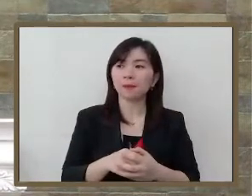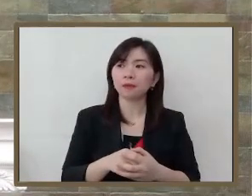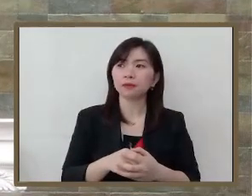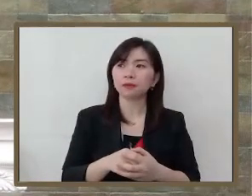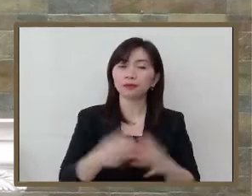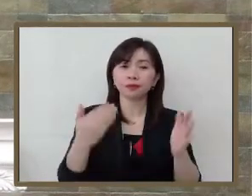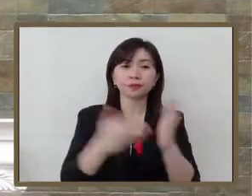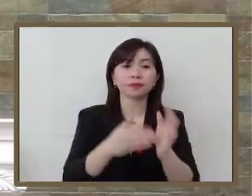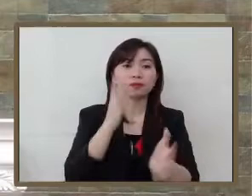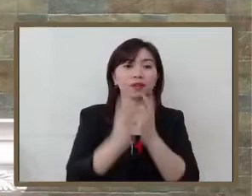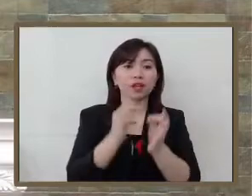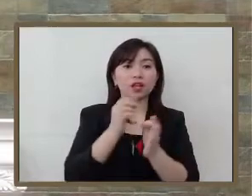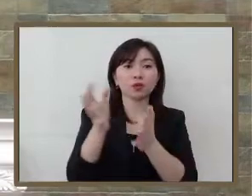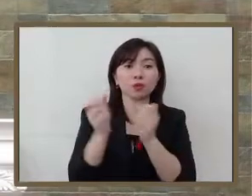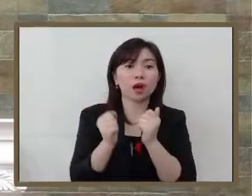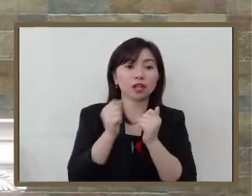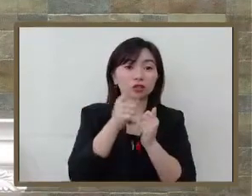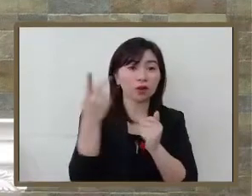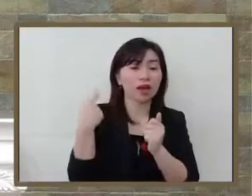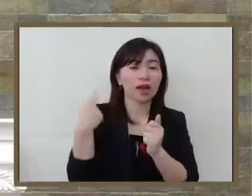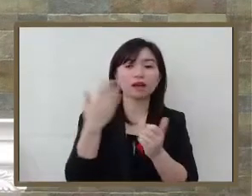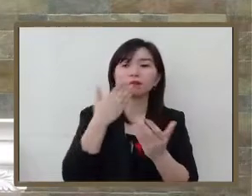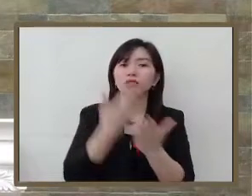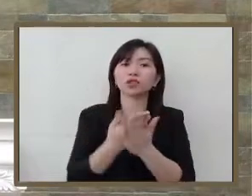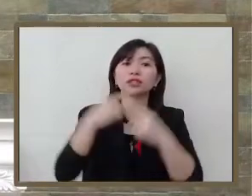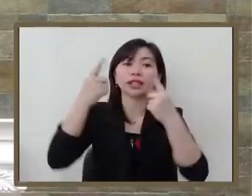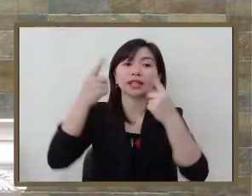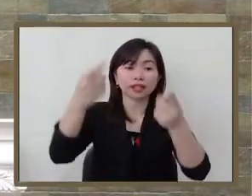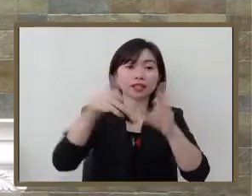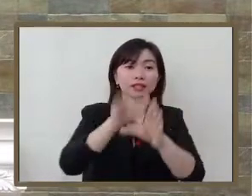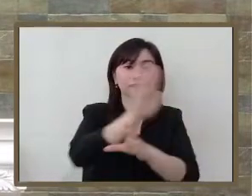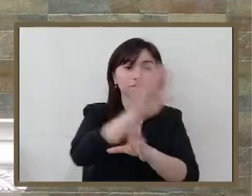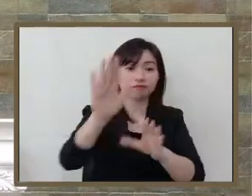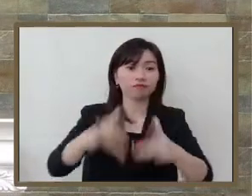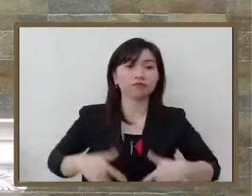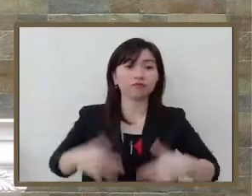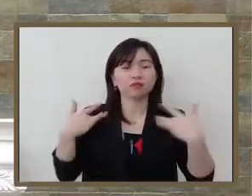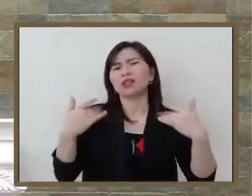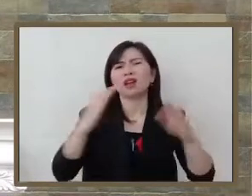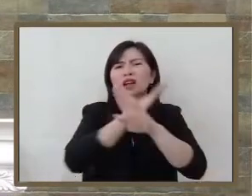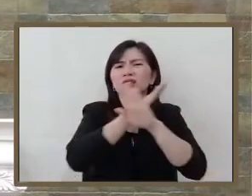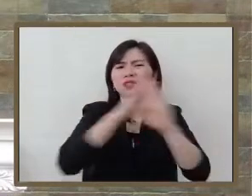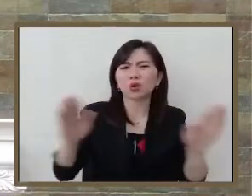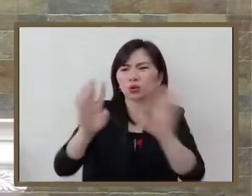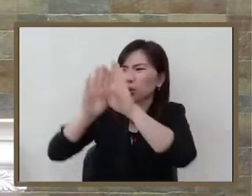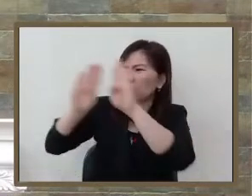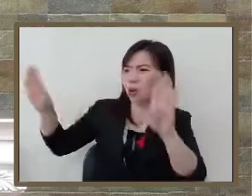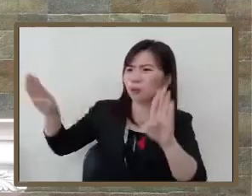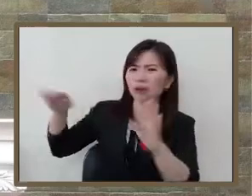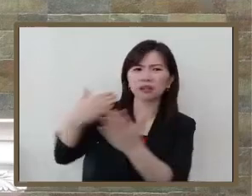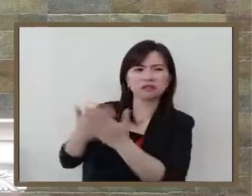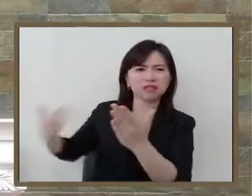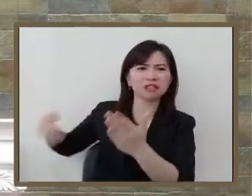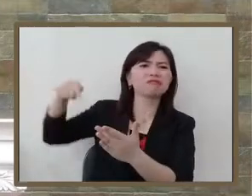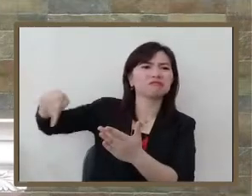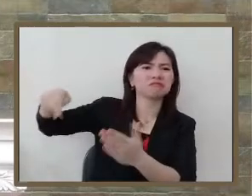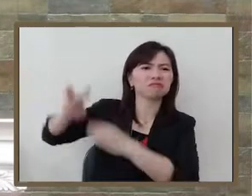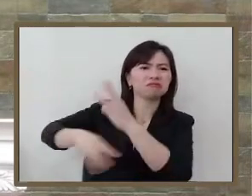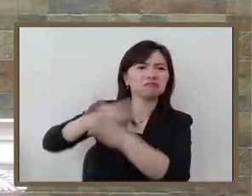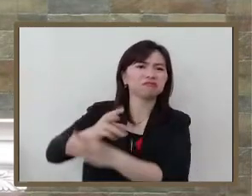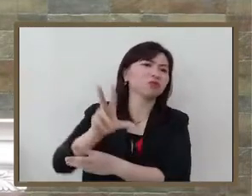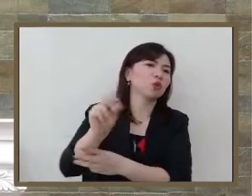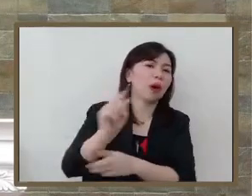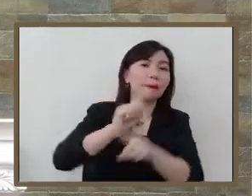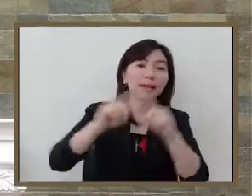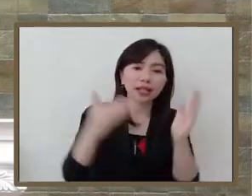If you want to have good success in your life, young people, don't open the armory of this world. Open the armory